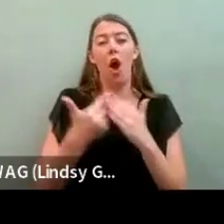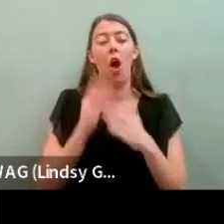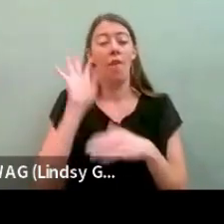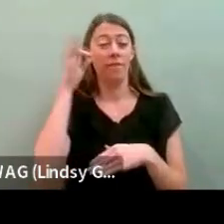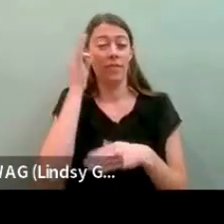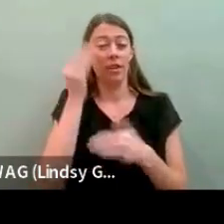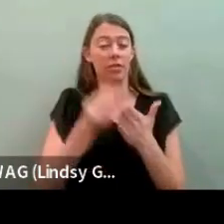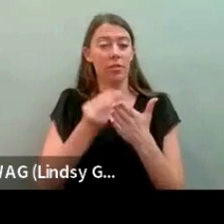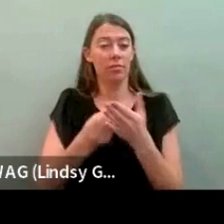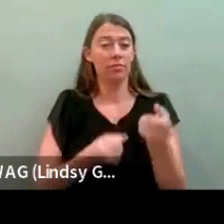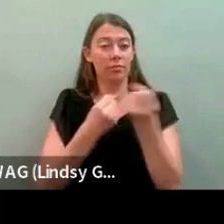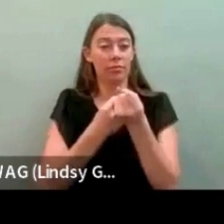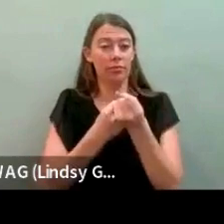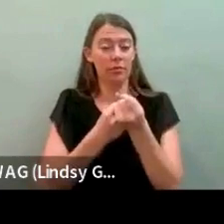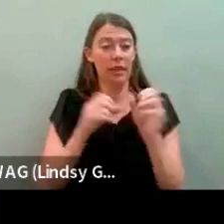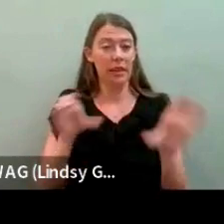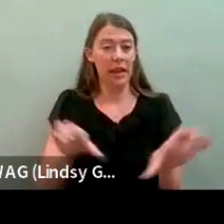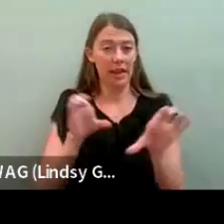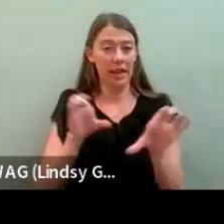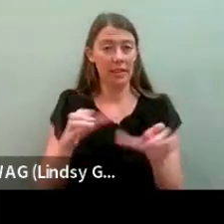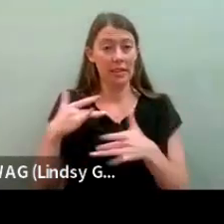块。